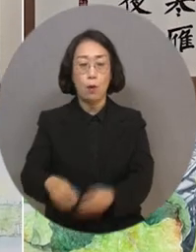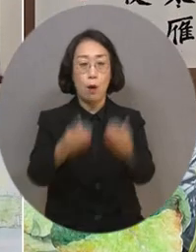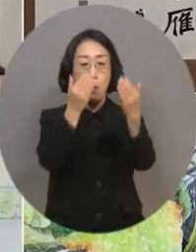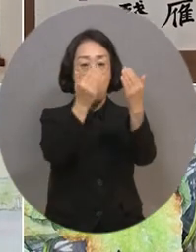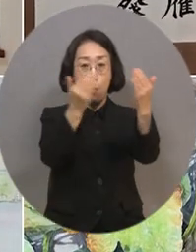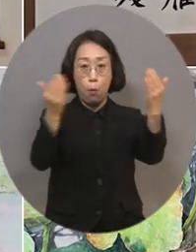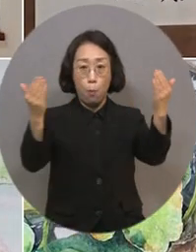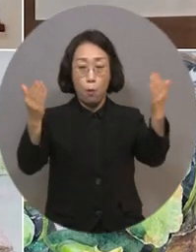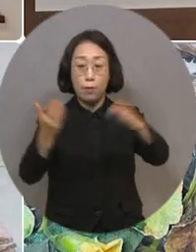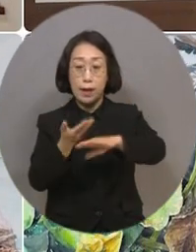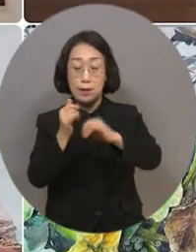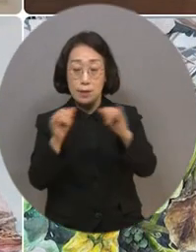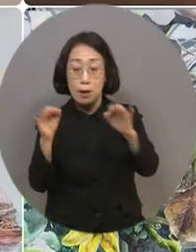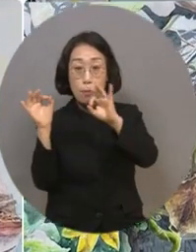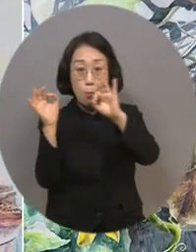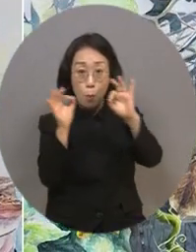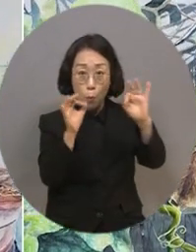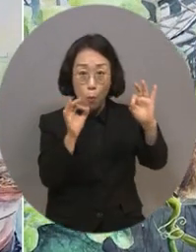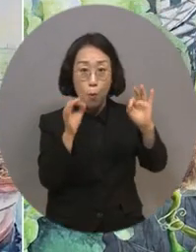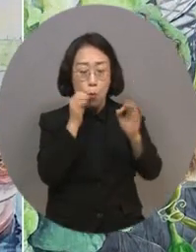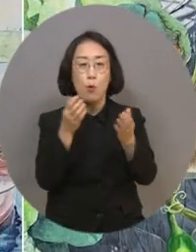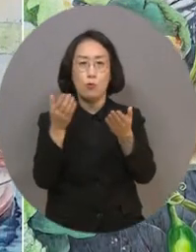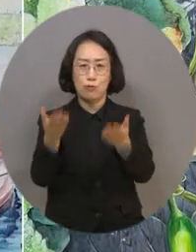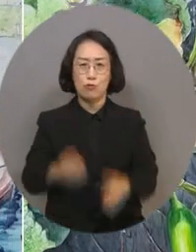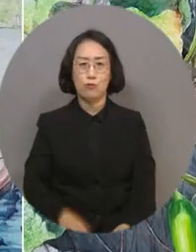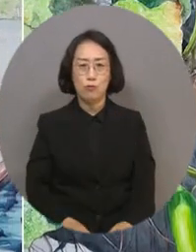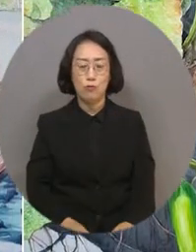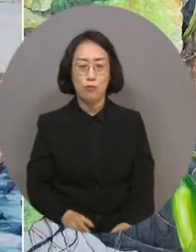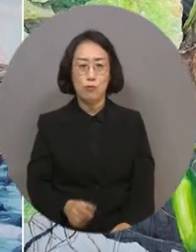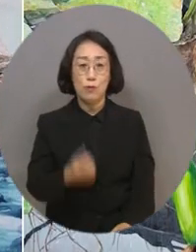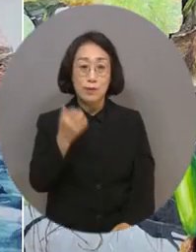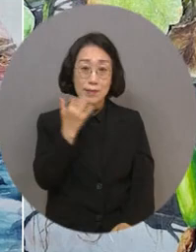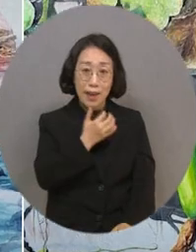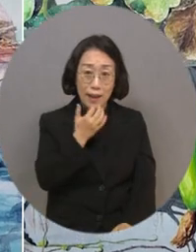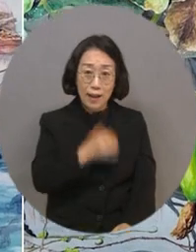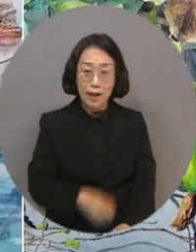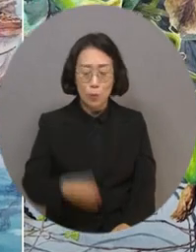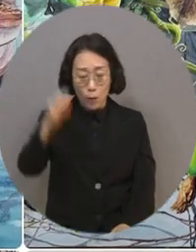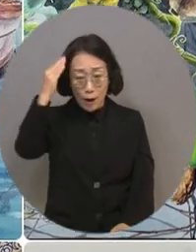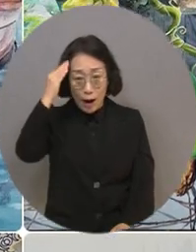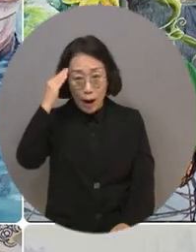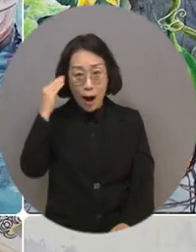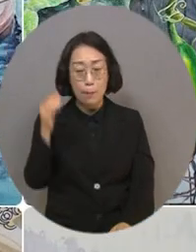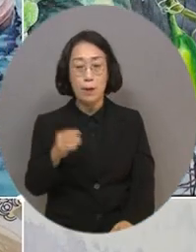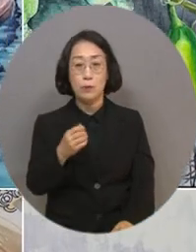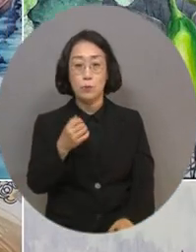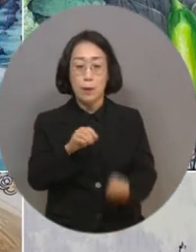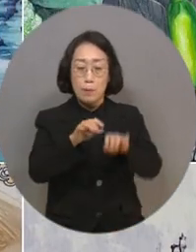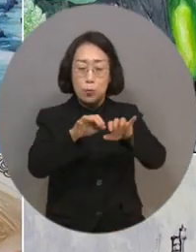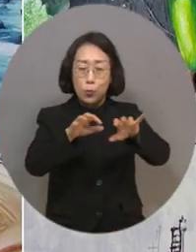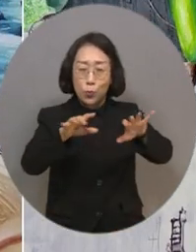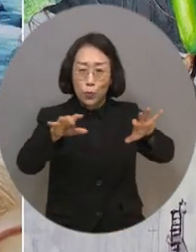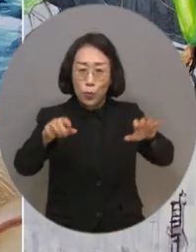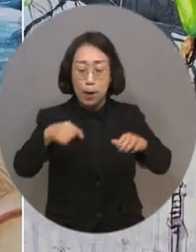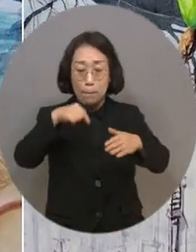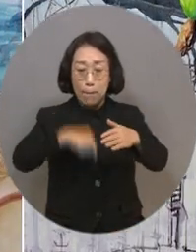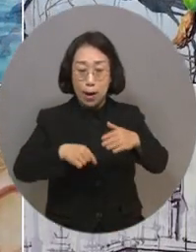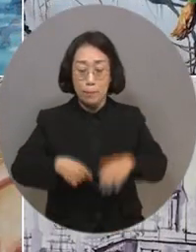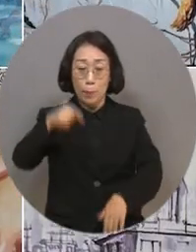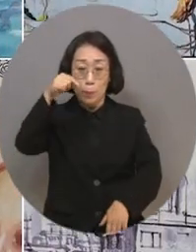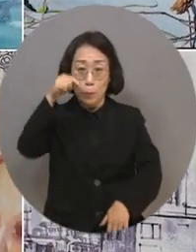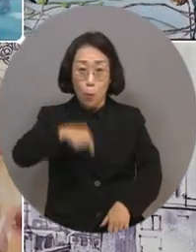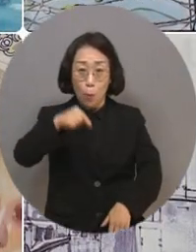아닌 타인과 공유합니다. 물감과 먹이 종이에 번지는 순간은 마치 마음의 수면에 물방울